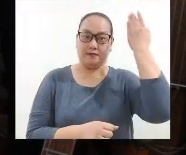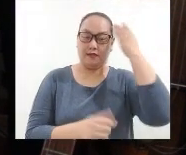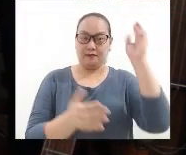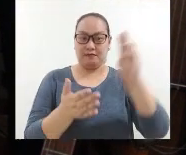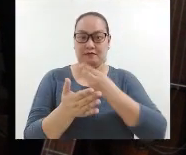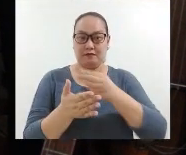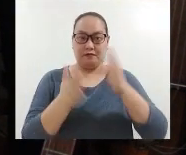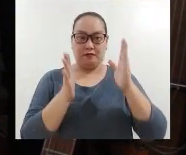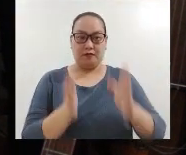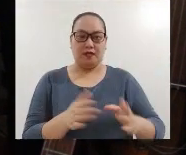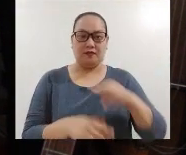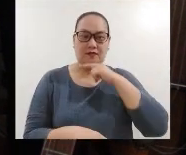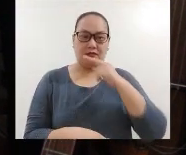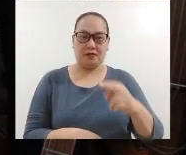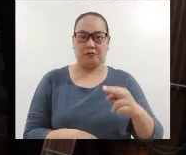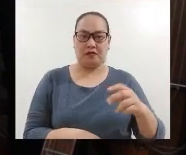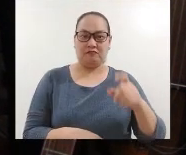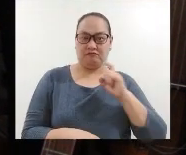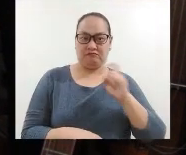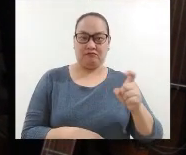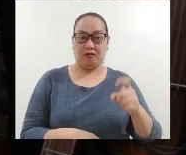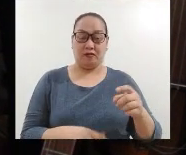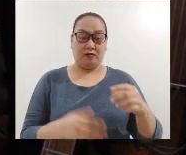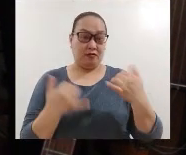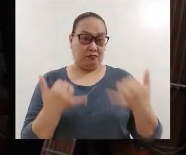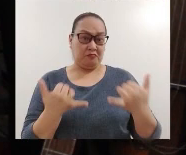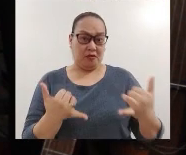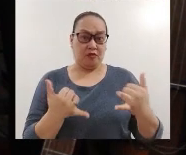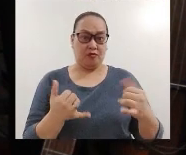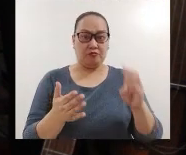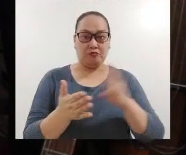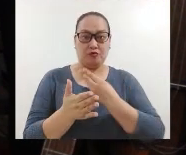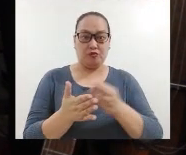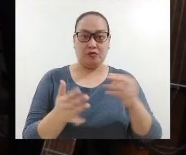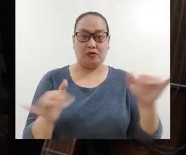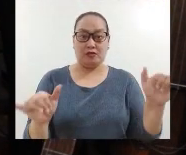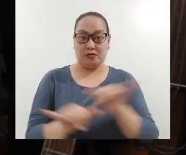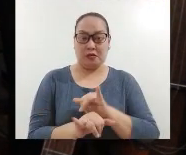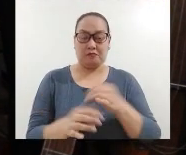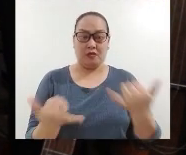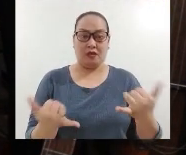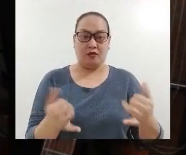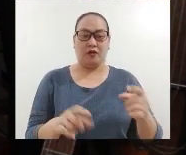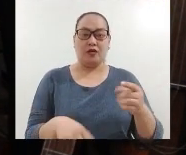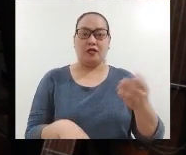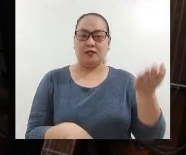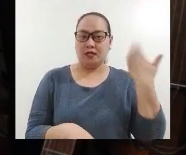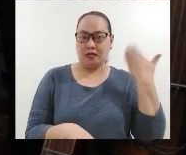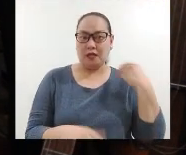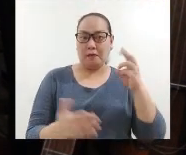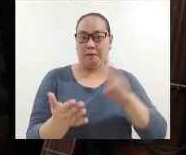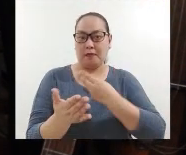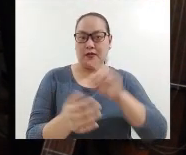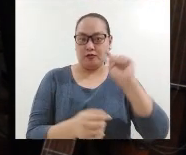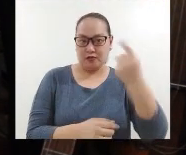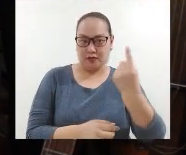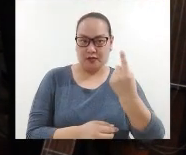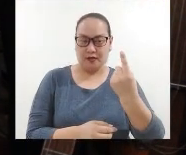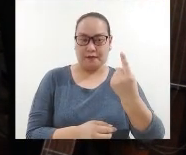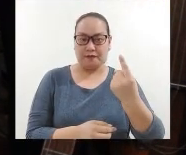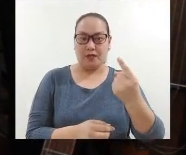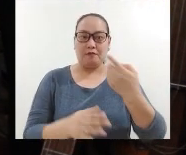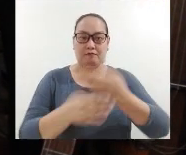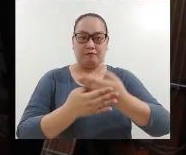naman kaagad-agad na ganito lang ang musika natin. Dati ay melodiya lang ang mayroon, bago nagkaroon ng iba pang